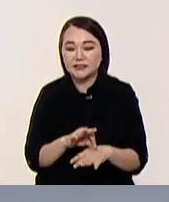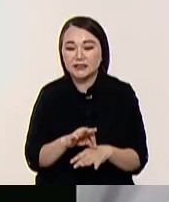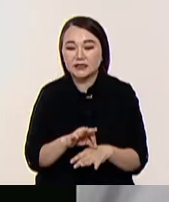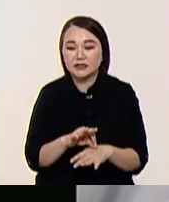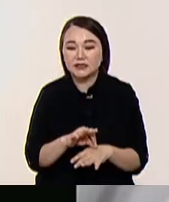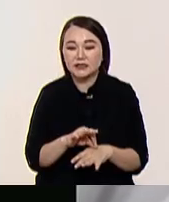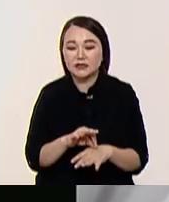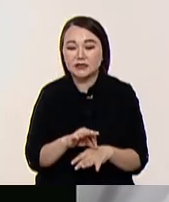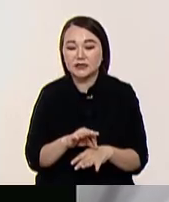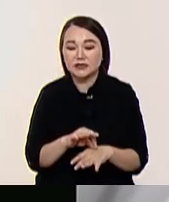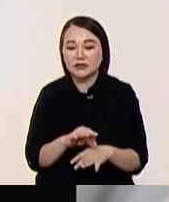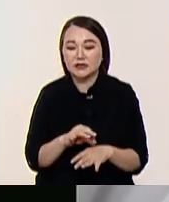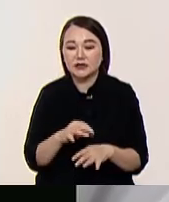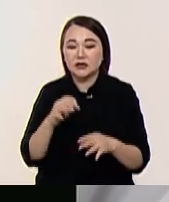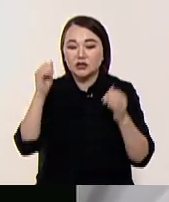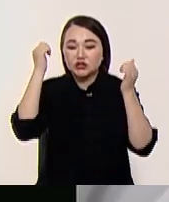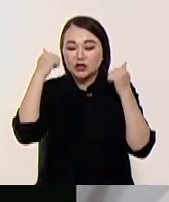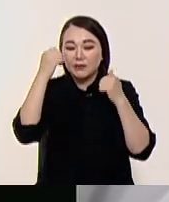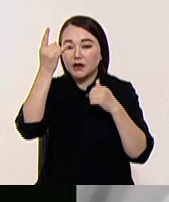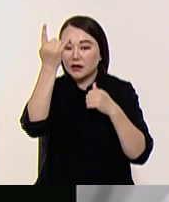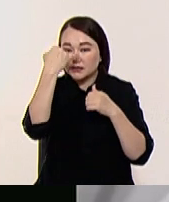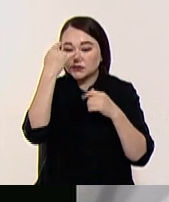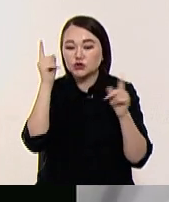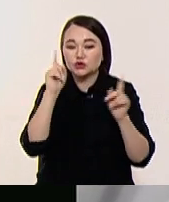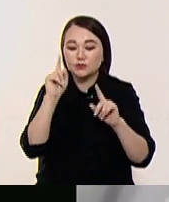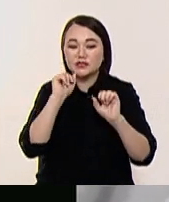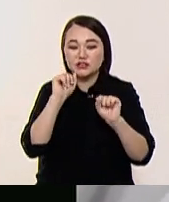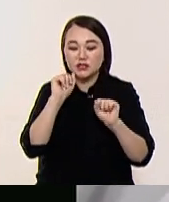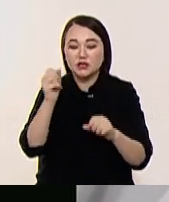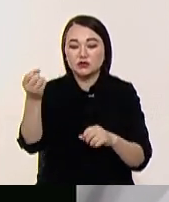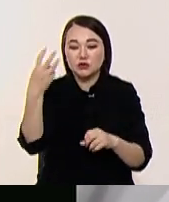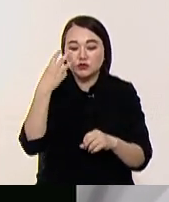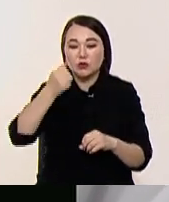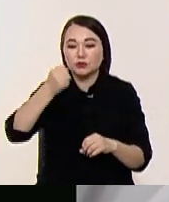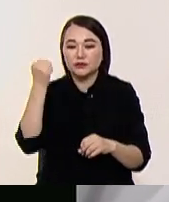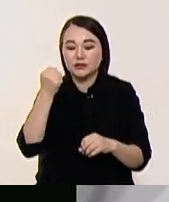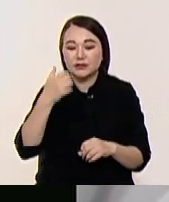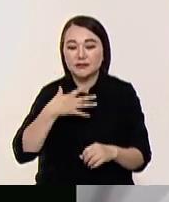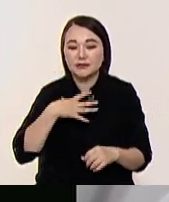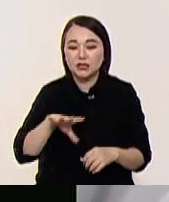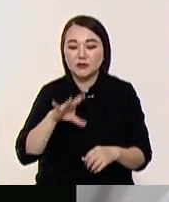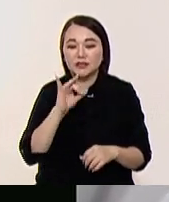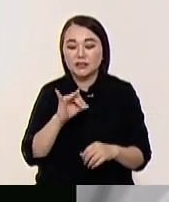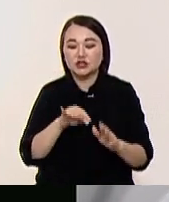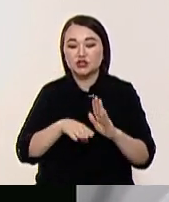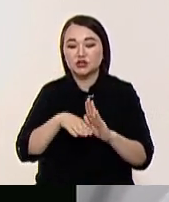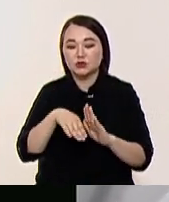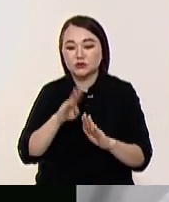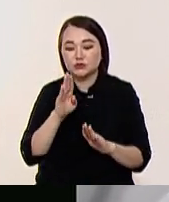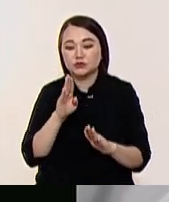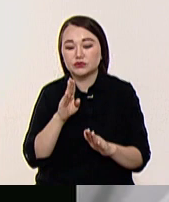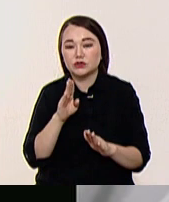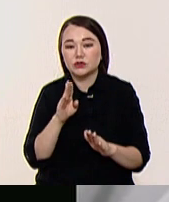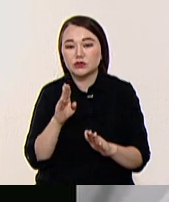носить головные уборы с козырьками, да, чтобы защищаться от солнечных ударов. И желательно